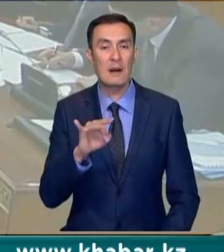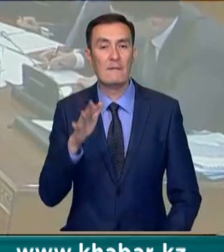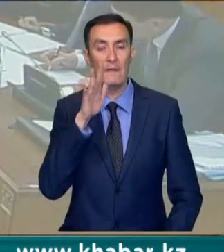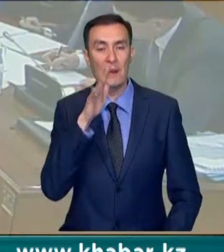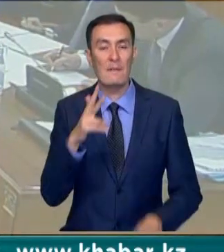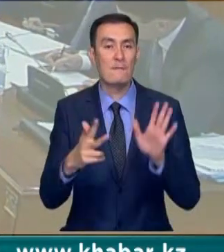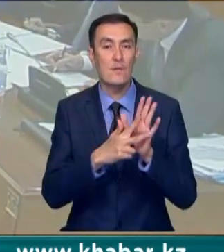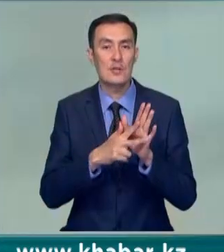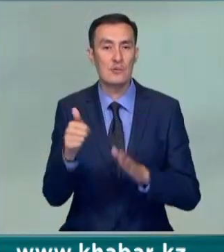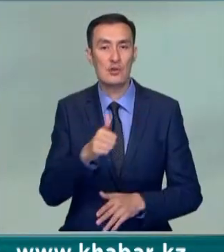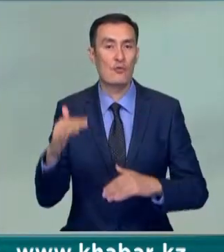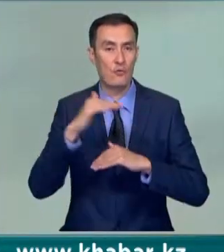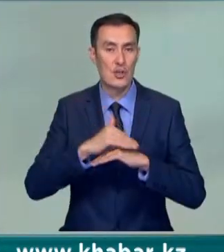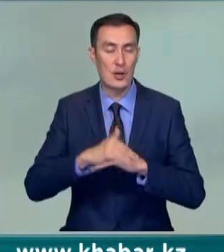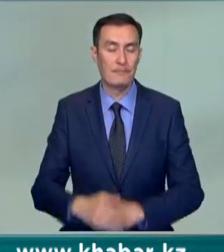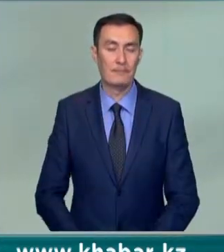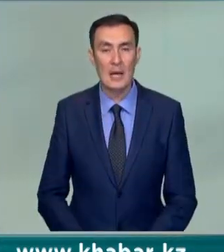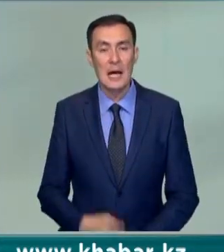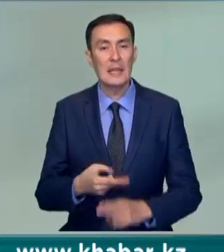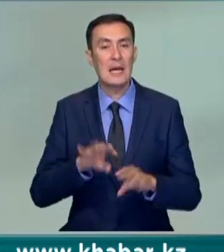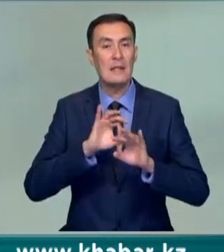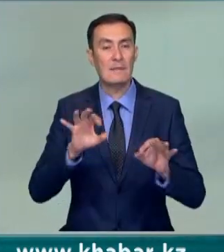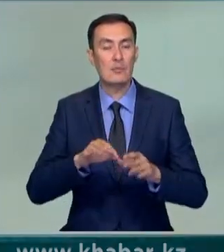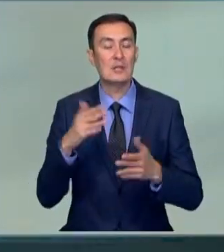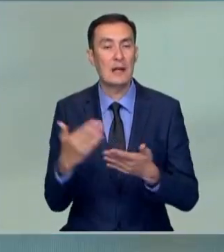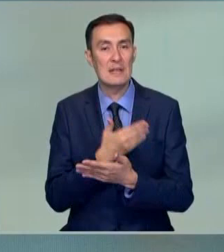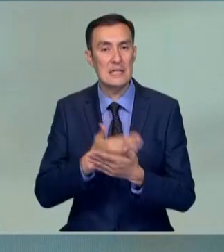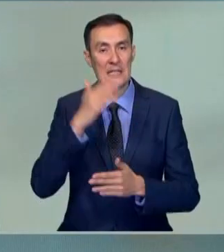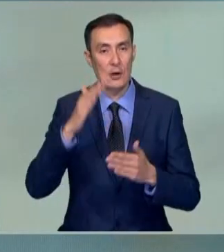20:00. И к этому часу это все, о чем мы успели